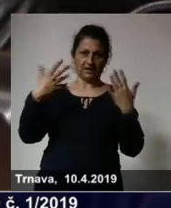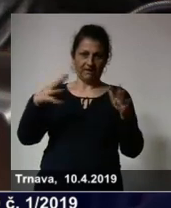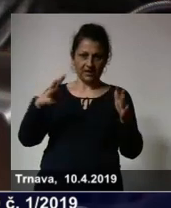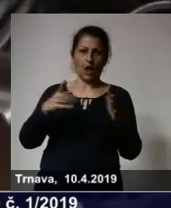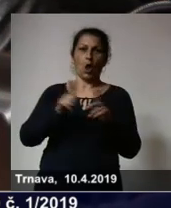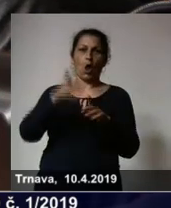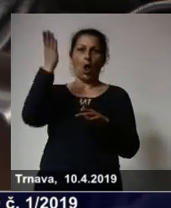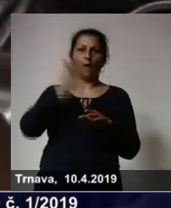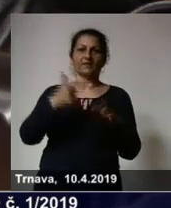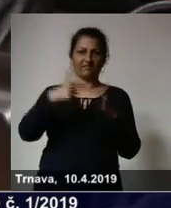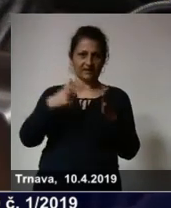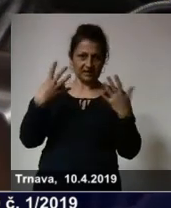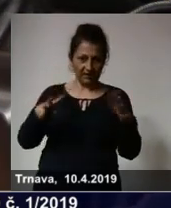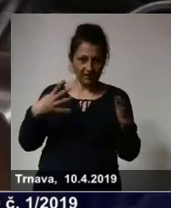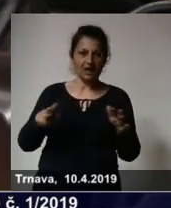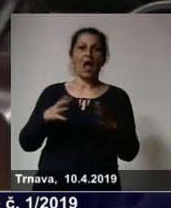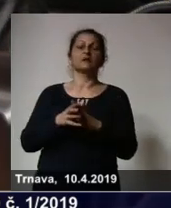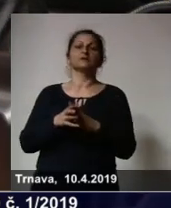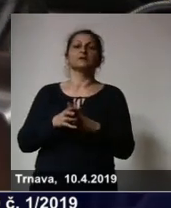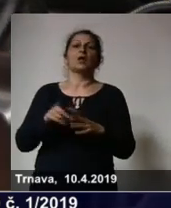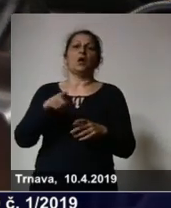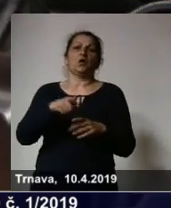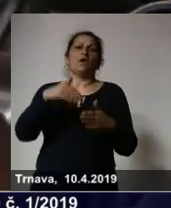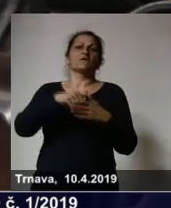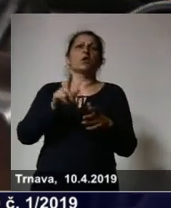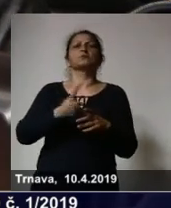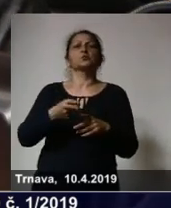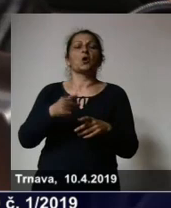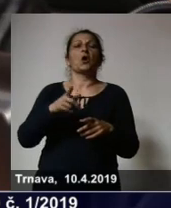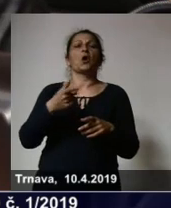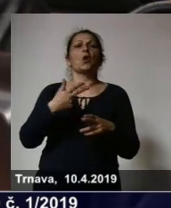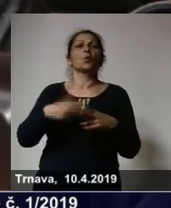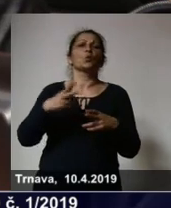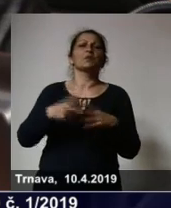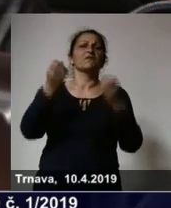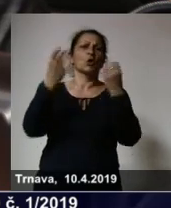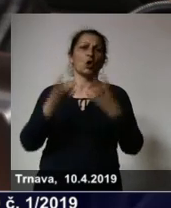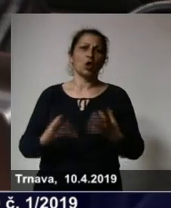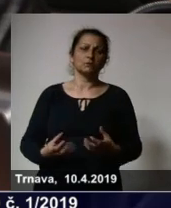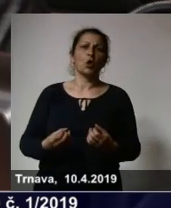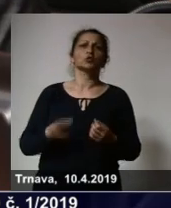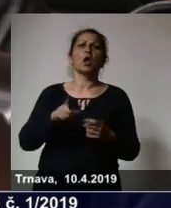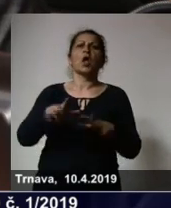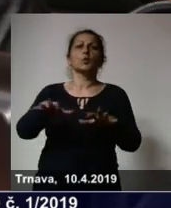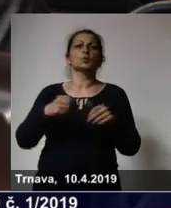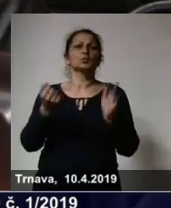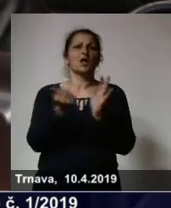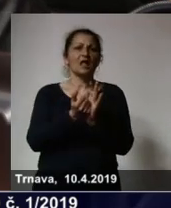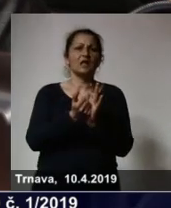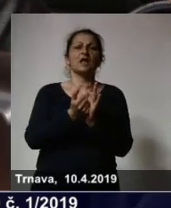1/2019. Jedná sa o úpravu rozpočtu, ktorá bola vykonávaná na základe uznesenia